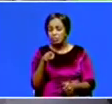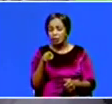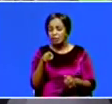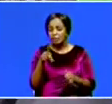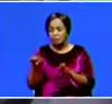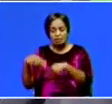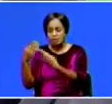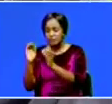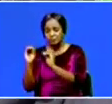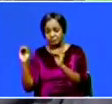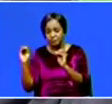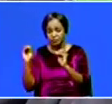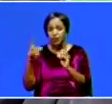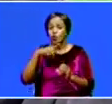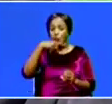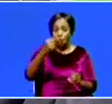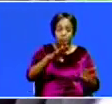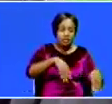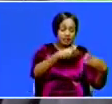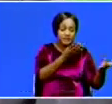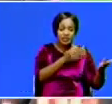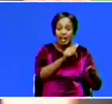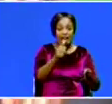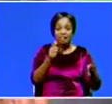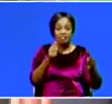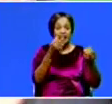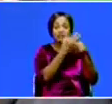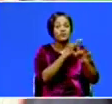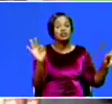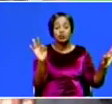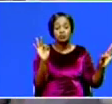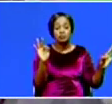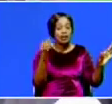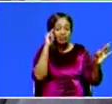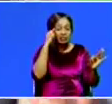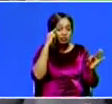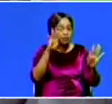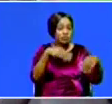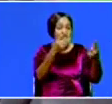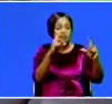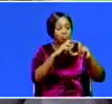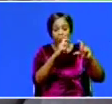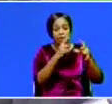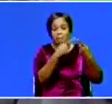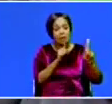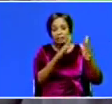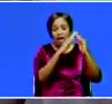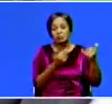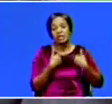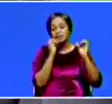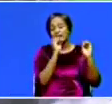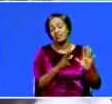mkapewe uhuru. Tumepatiwa uhuru, uhuru ambaye ni uhuru jina, uhuru kadi, lakini hakuna uhuru nyumba.